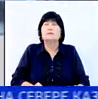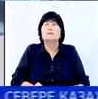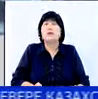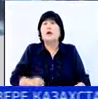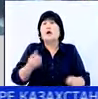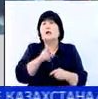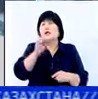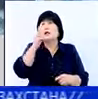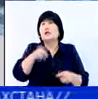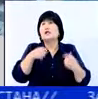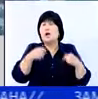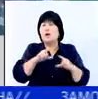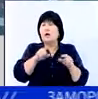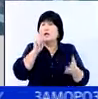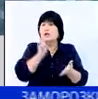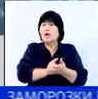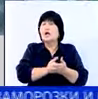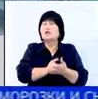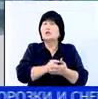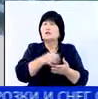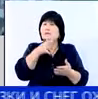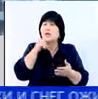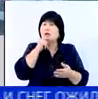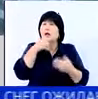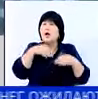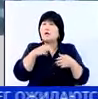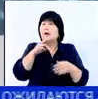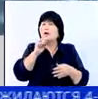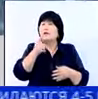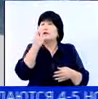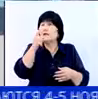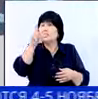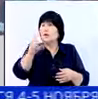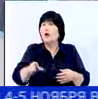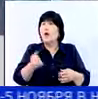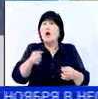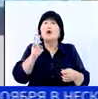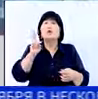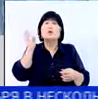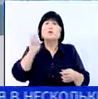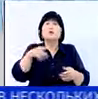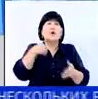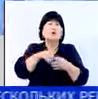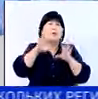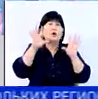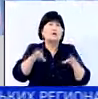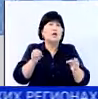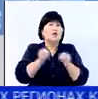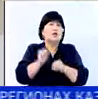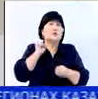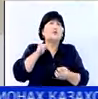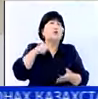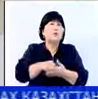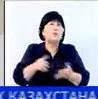Раз это социальный магазин, должны быть ограничения на отпуск товара в одни руки, а то придет кто-нибудь и закупит сразу 10 мешков